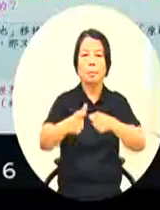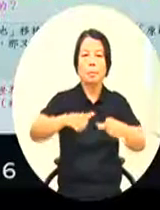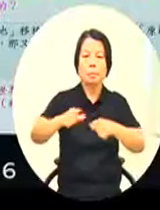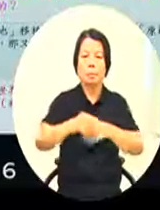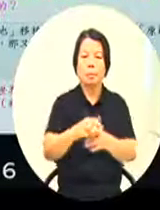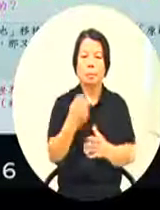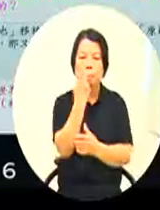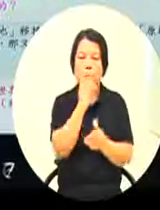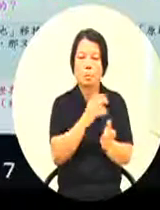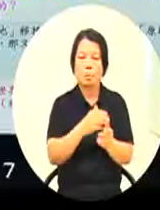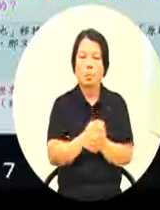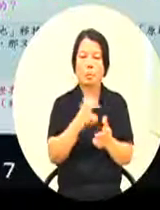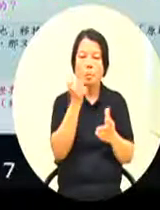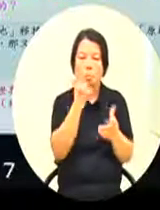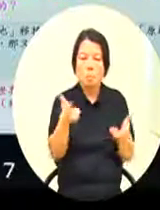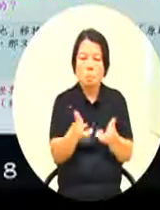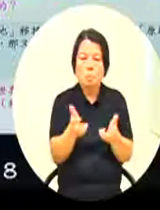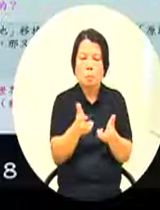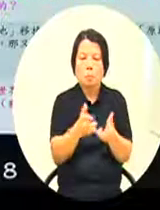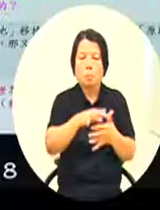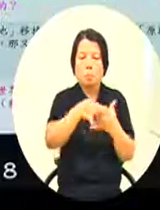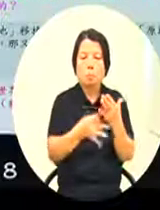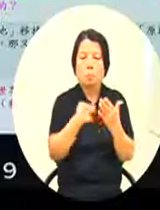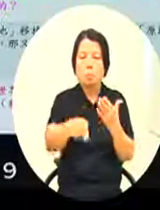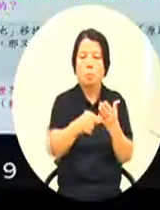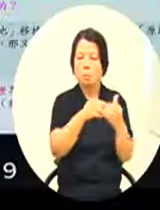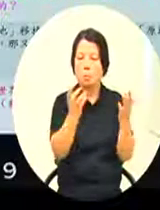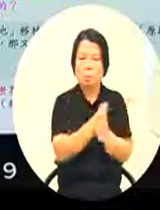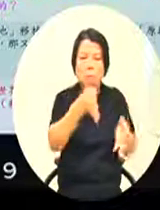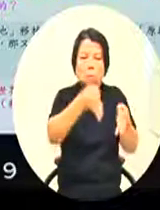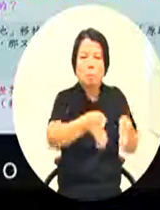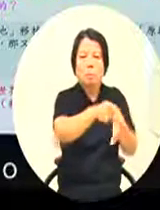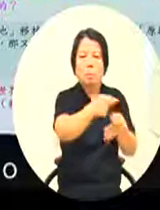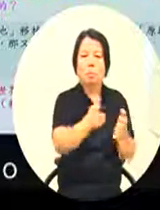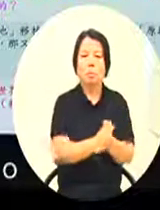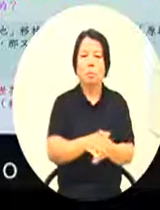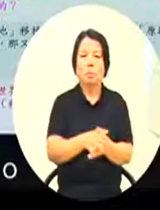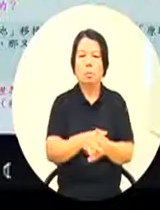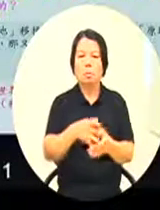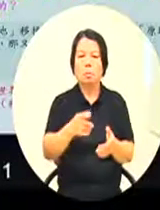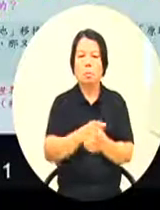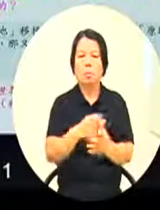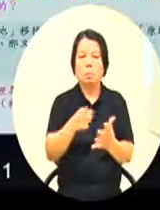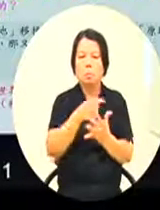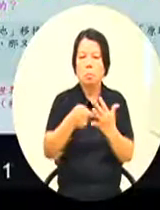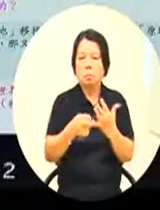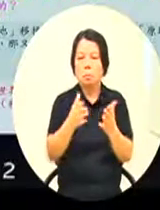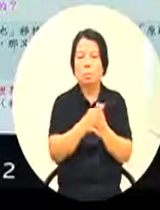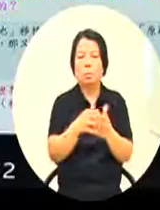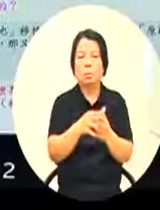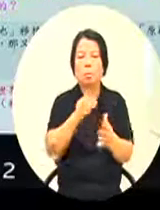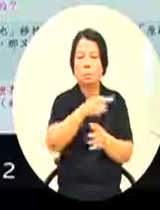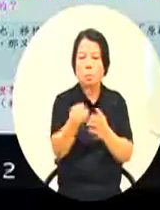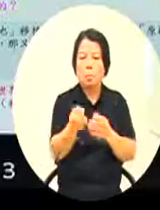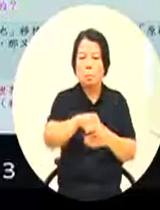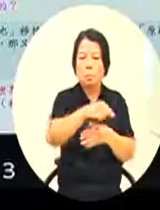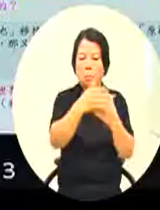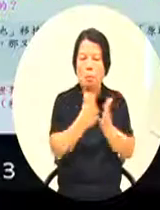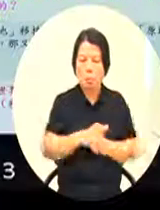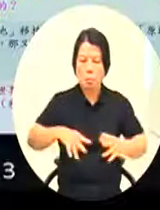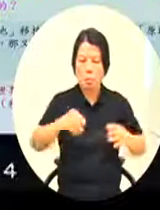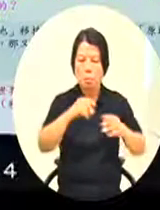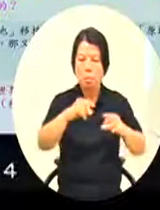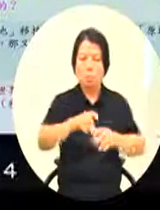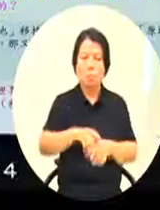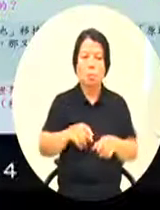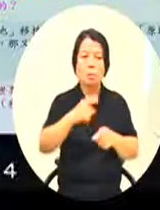是为了要签这个约，这个先后顺序竟然达不到10天、欸、为了要签这个